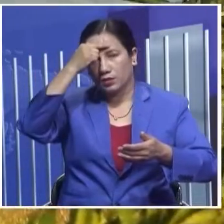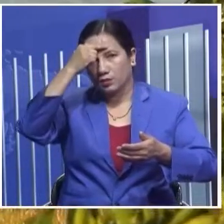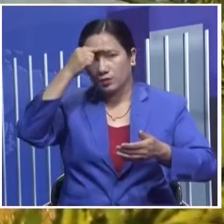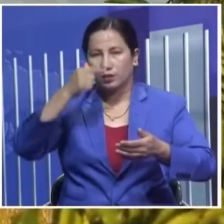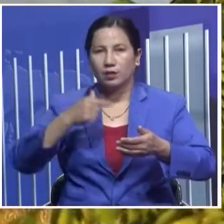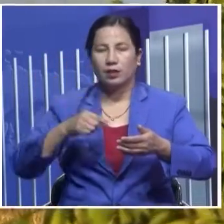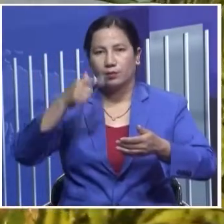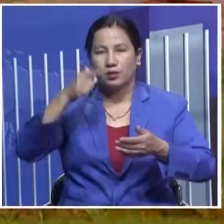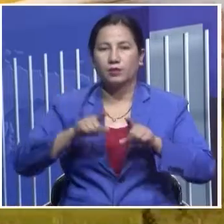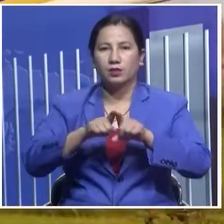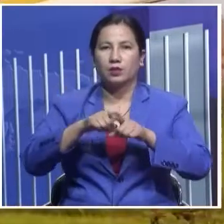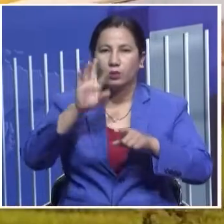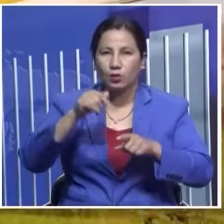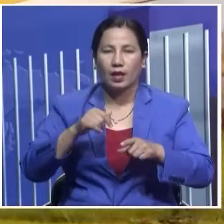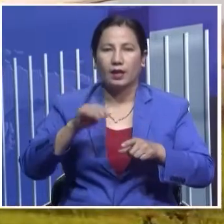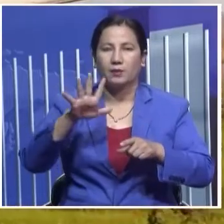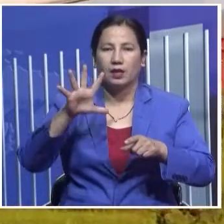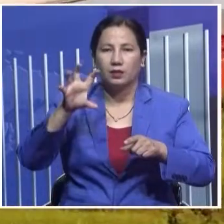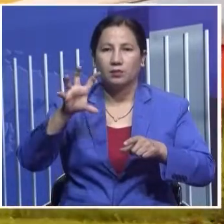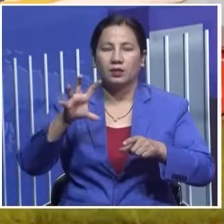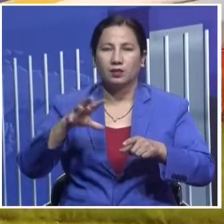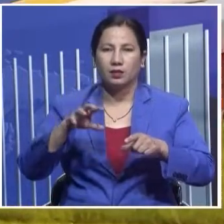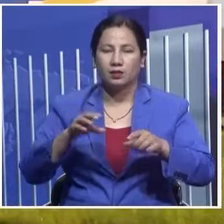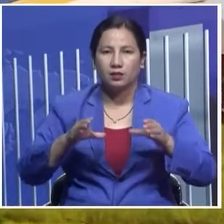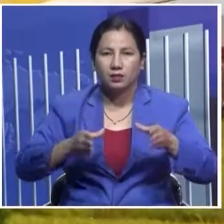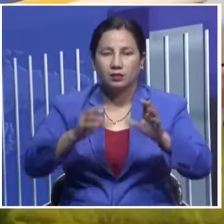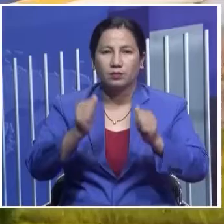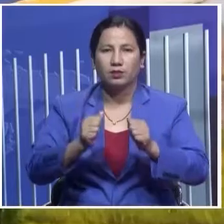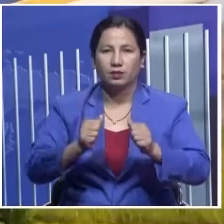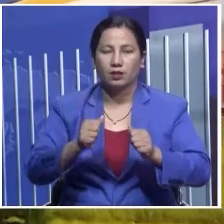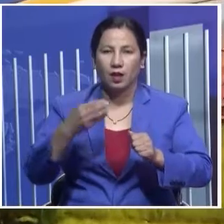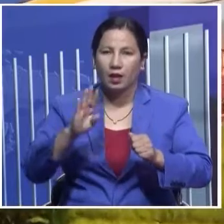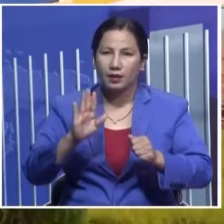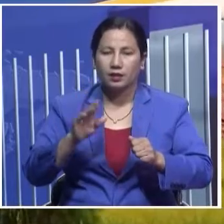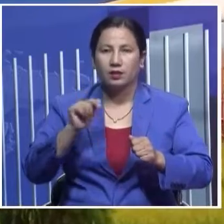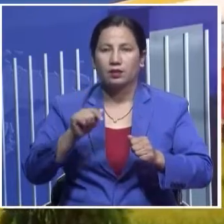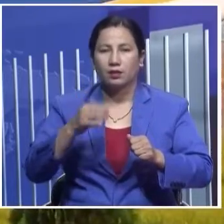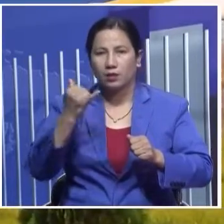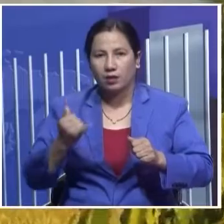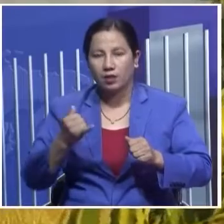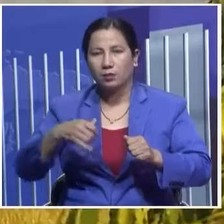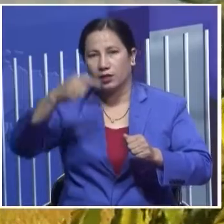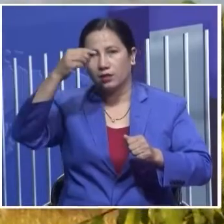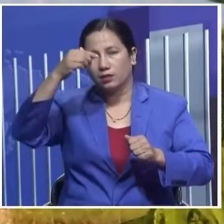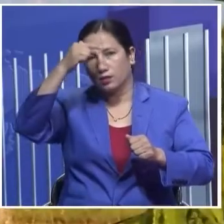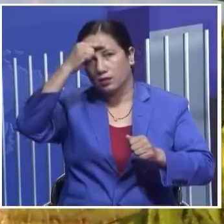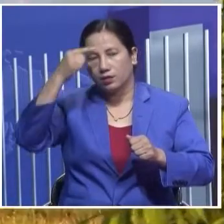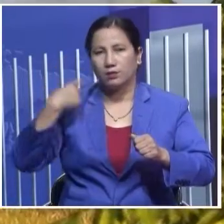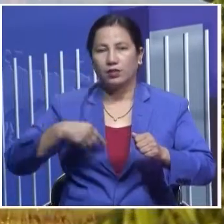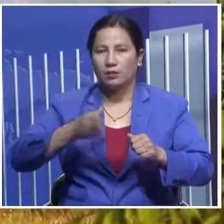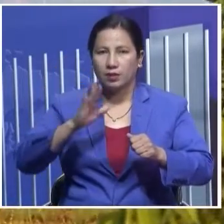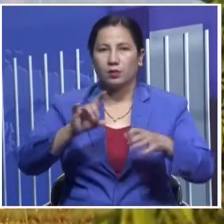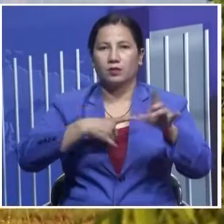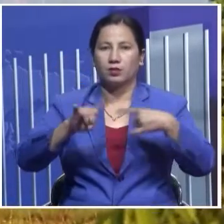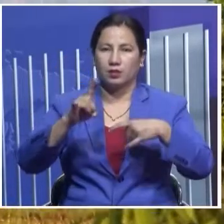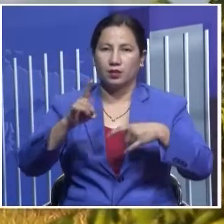समेत बिरामीसहित बोलाए। 5 मिनट स्टेचरमा बसाउन समेत लगाएका थिए तर अन्त्यमा बिरामी लैजान नमिल्ने गरी